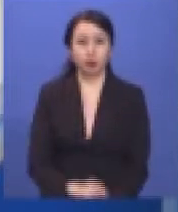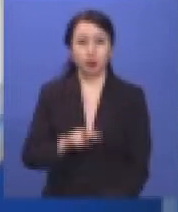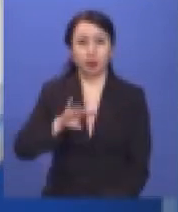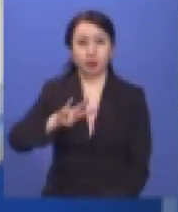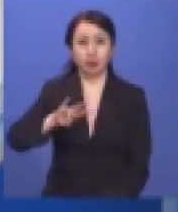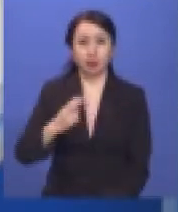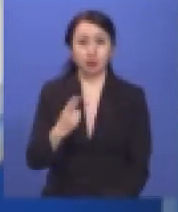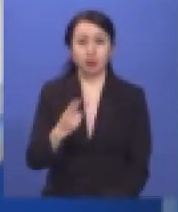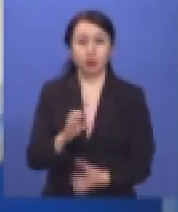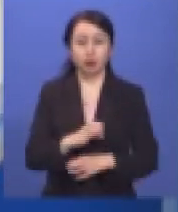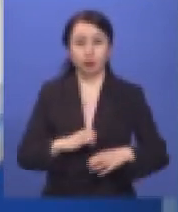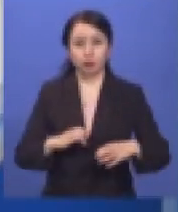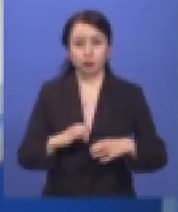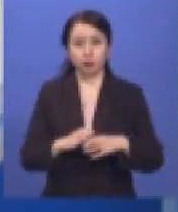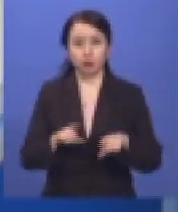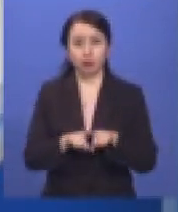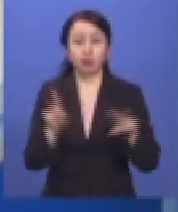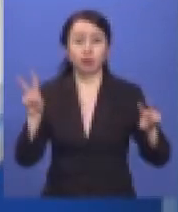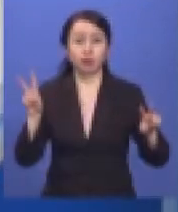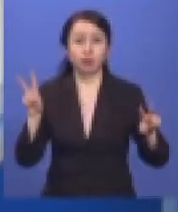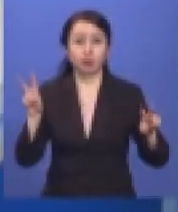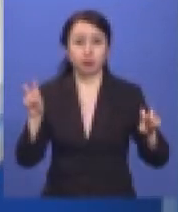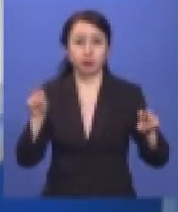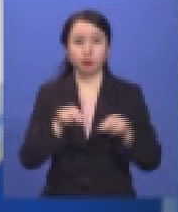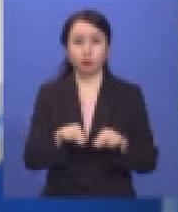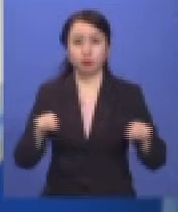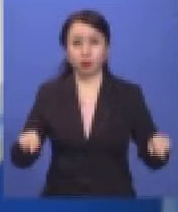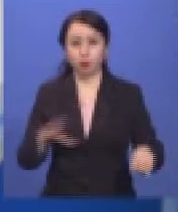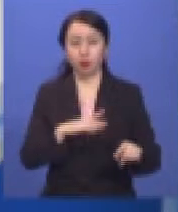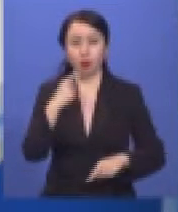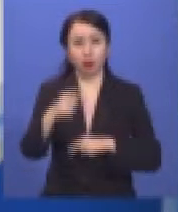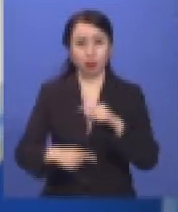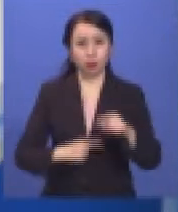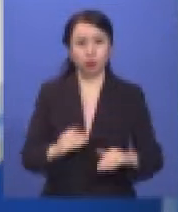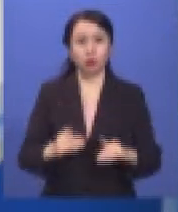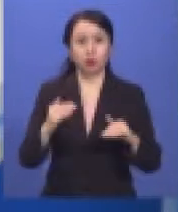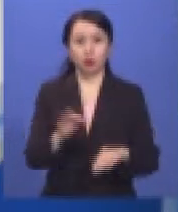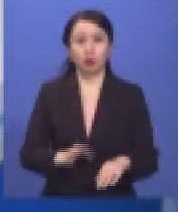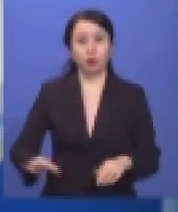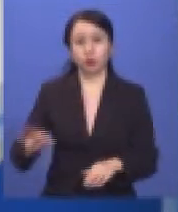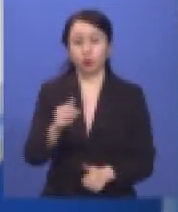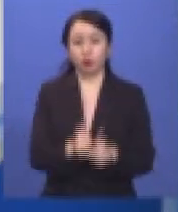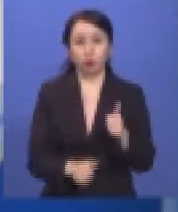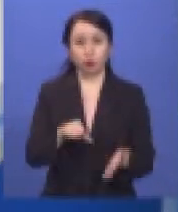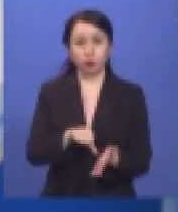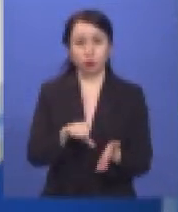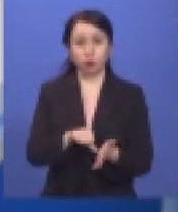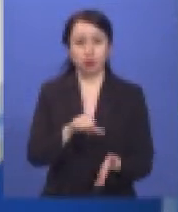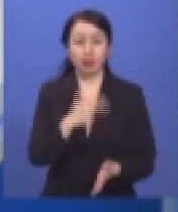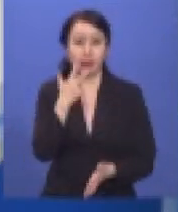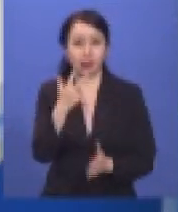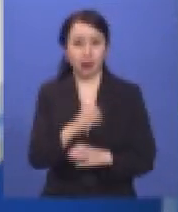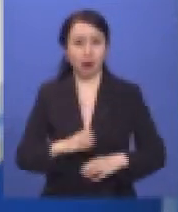Ултык ономастика «Ель Айнасы». Под таким названием в Петропавловске прошел очередной этап областного конкурса. Участие приняли